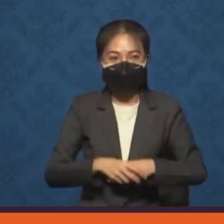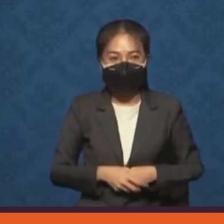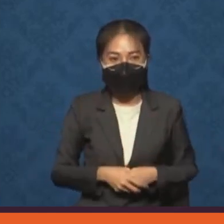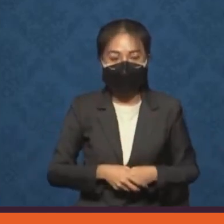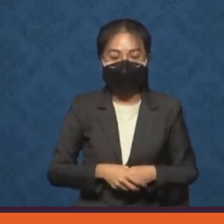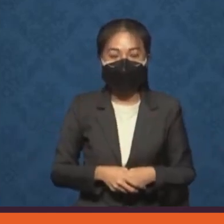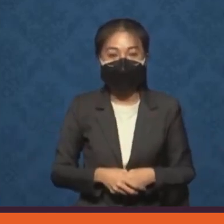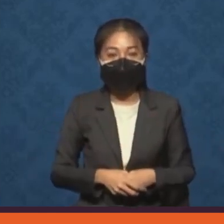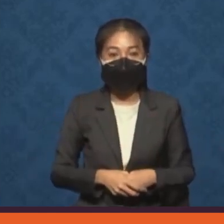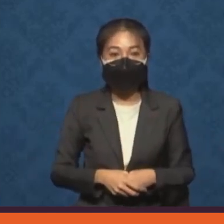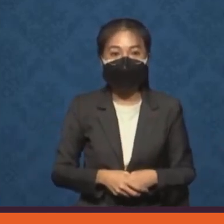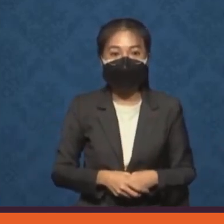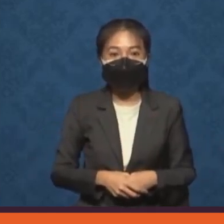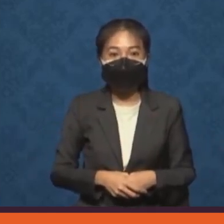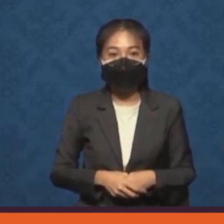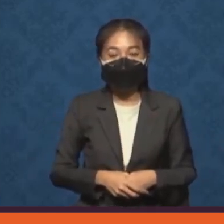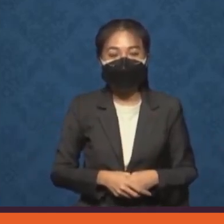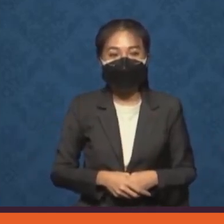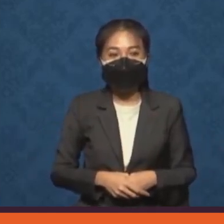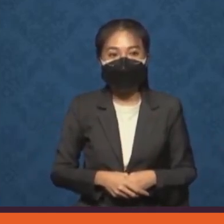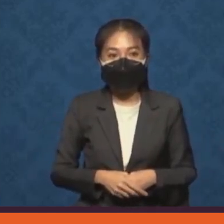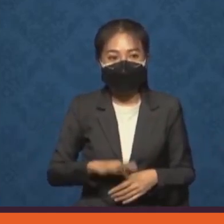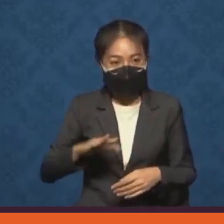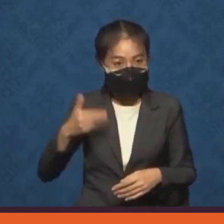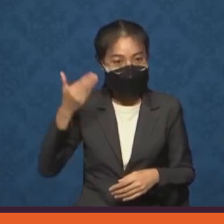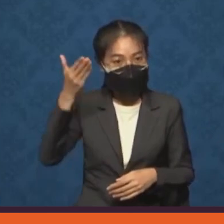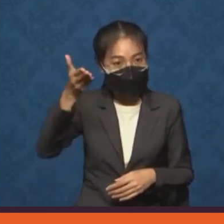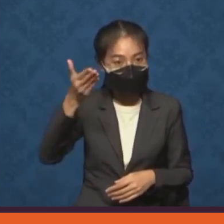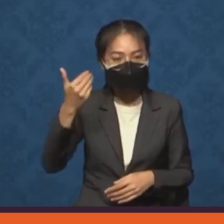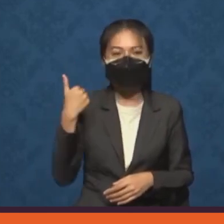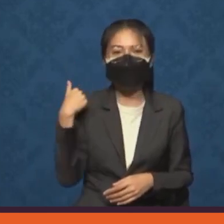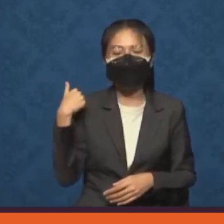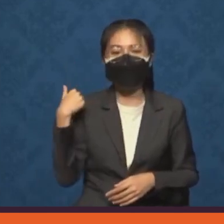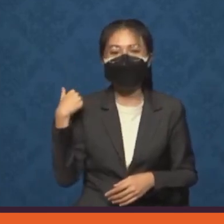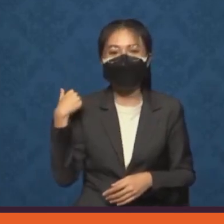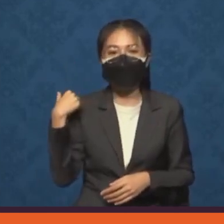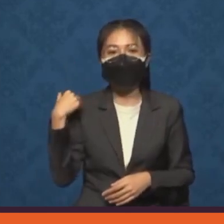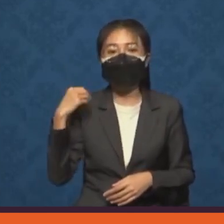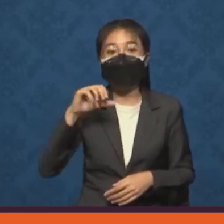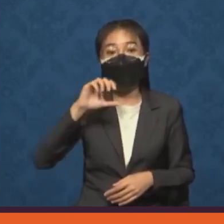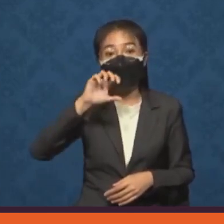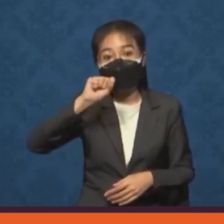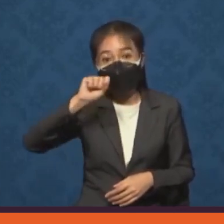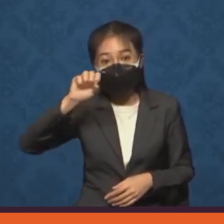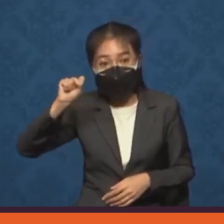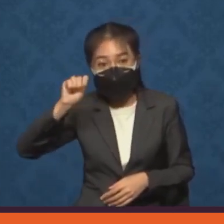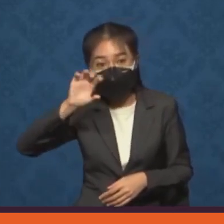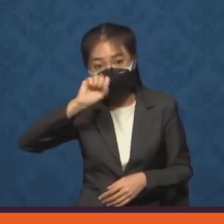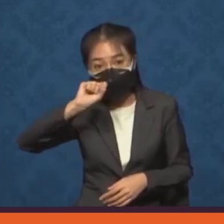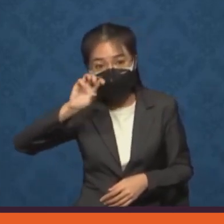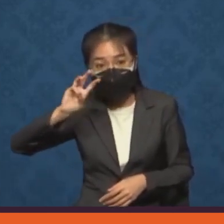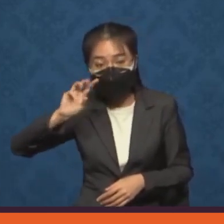ท่านสมาชิกได้กรุณาตั้งข้อสังเกตว่าร่างรัฐธรรมนูญแก้ไขเพิ่มเติม